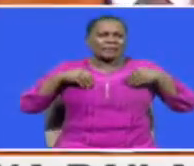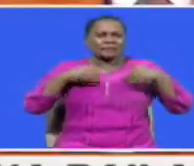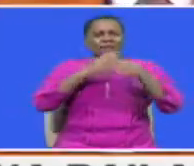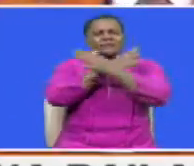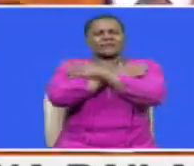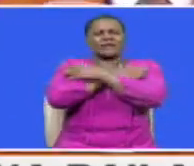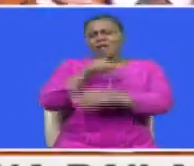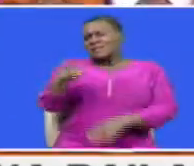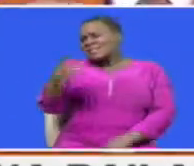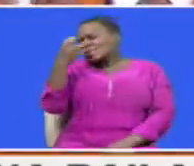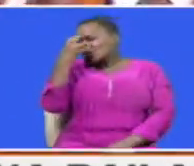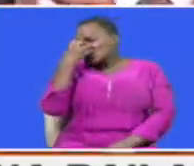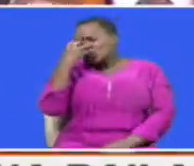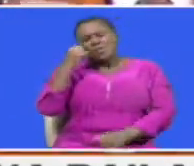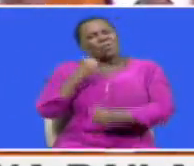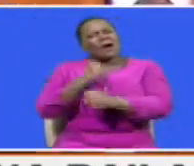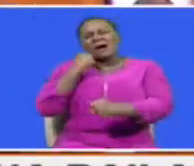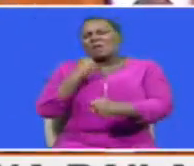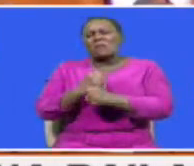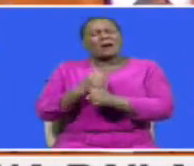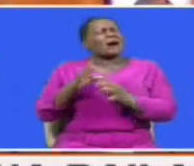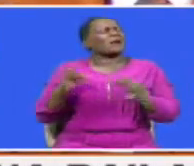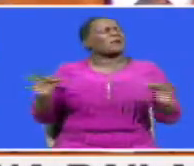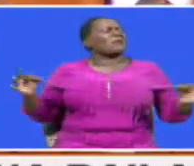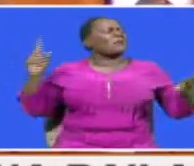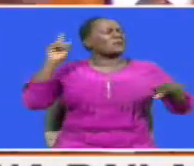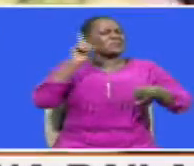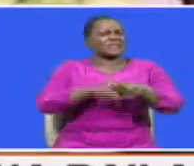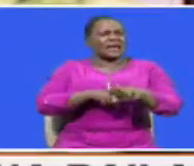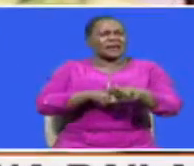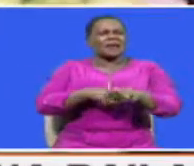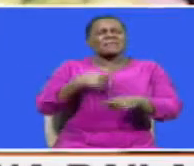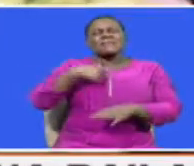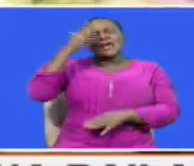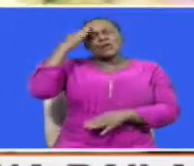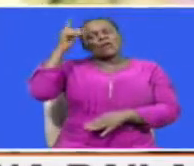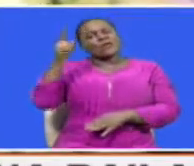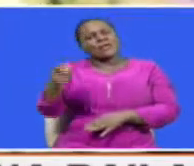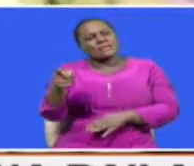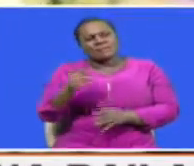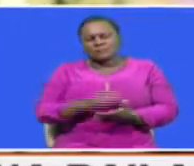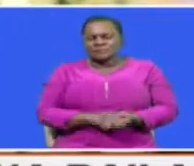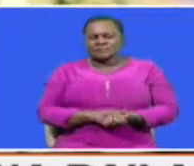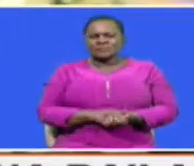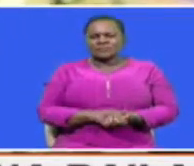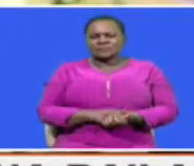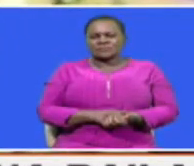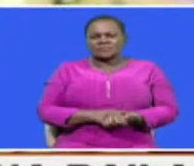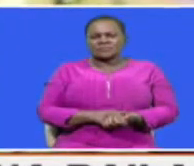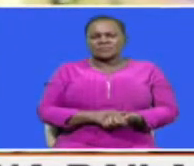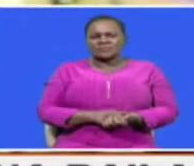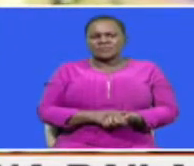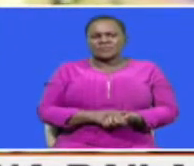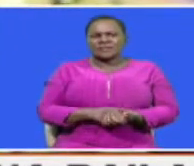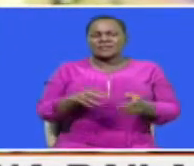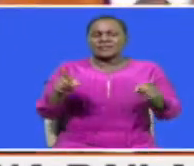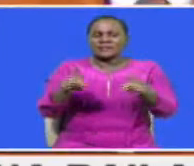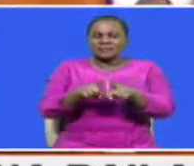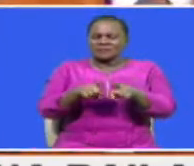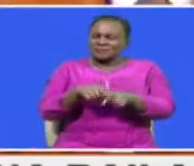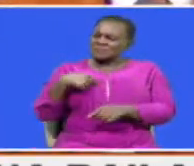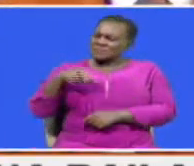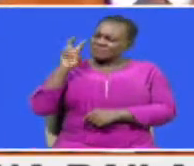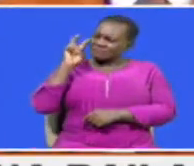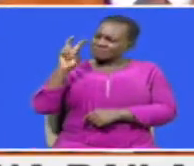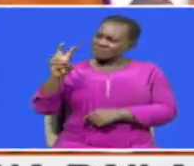karibu. Huyu Ruto huyo nimefanya kazi kwa muda mrefu sana. Yeye ananijua mimi. Kwa hiyo kazi zaidi akipiga kelele huko mimi